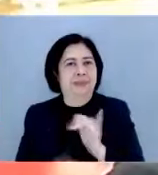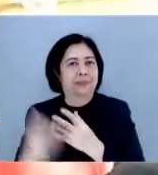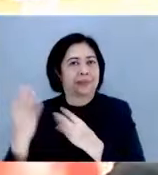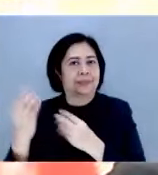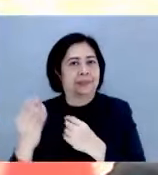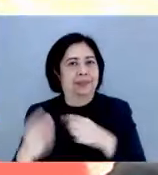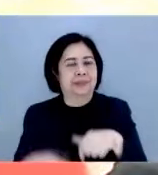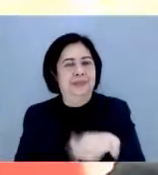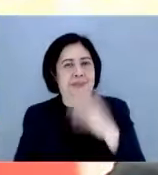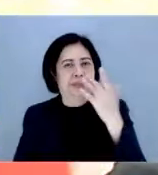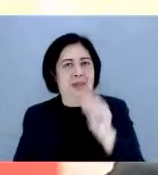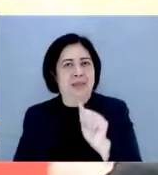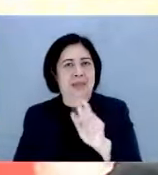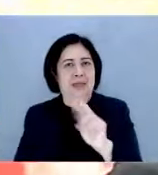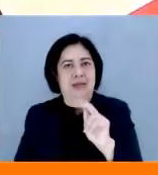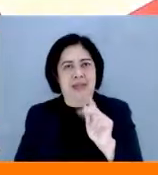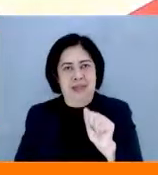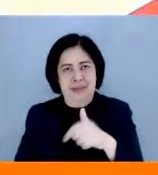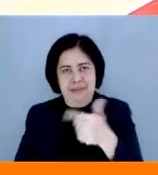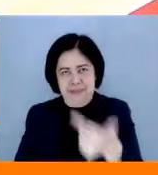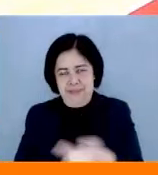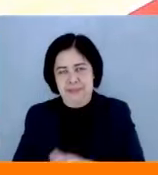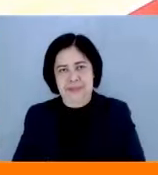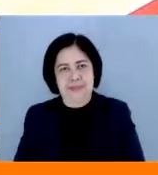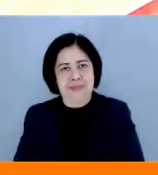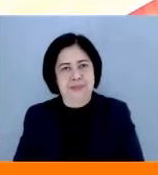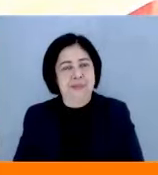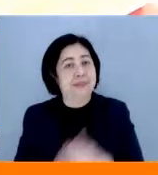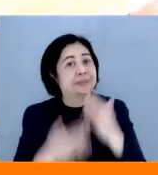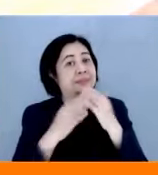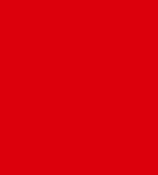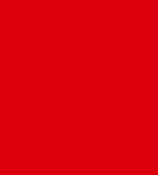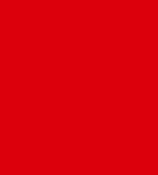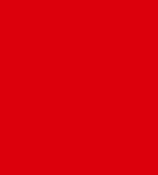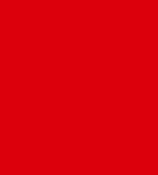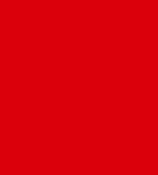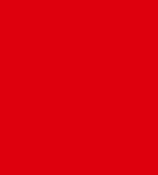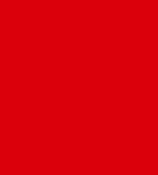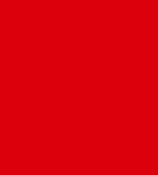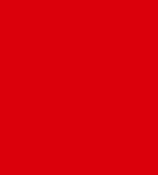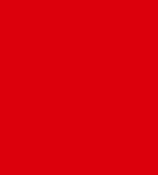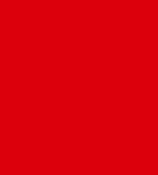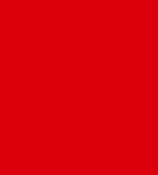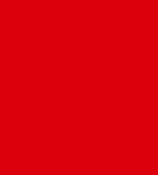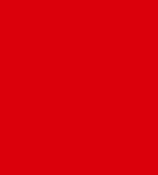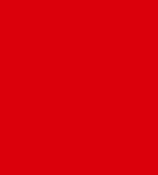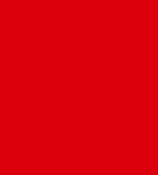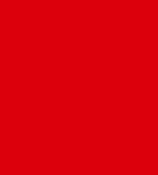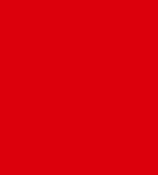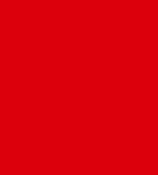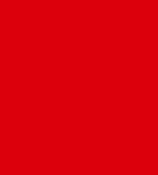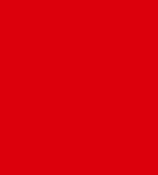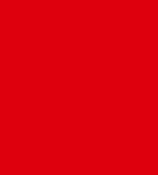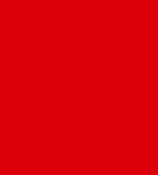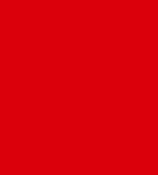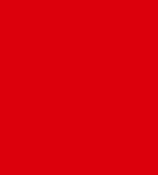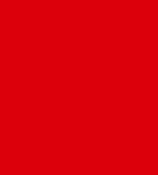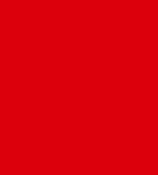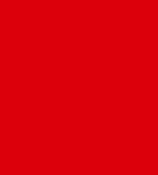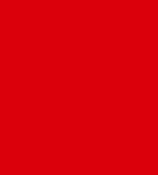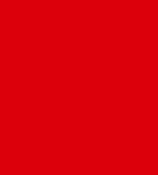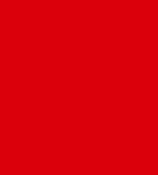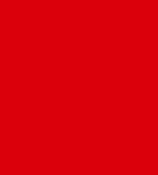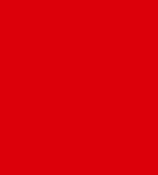Smart Araneta Coliseum. Mikey? Maraming salamat, Ian Suyu. What's up mga kapatid, it's your sports tito Mike Reyes. Huwag